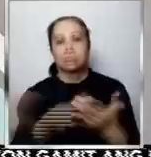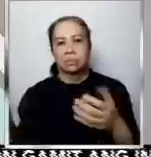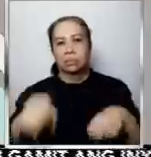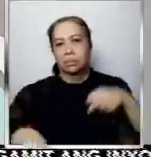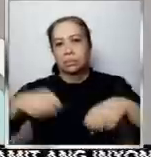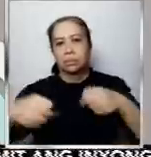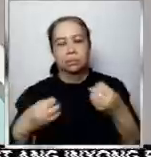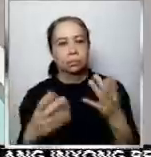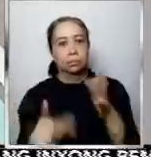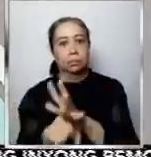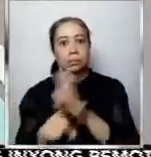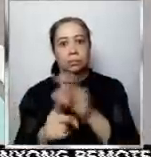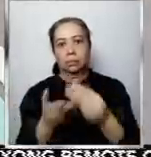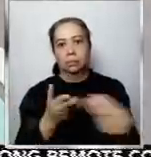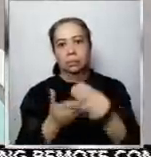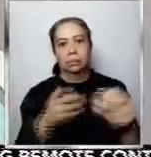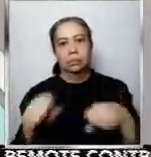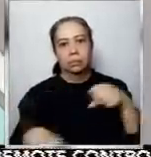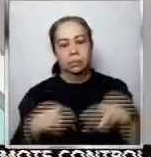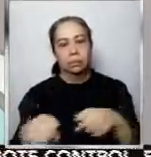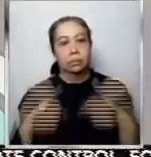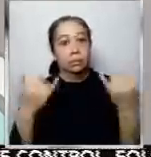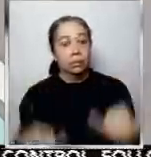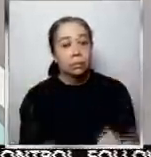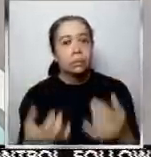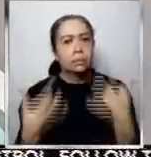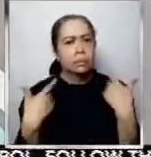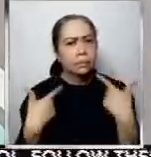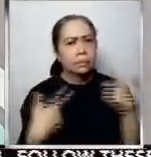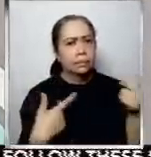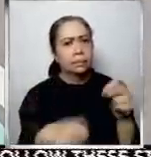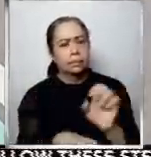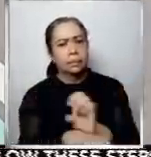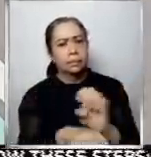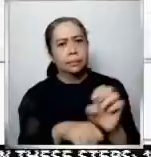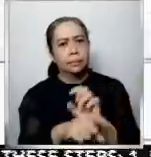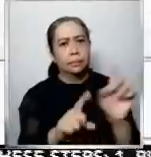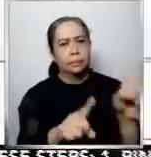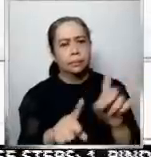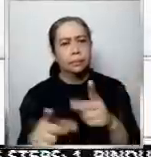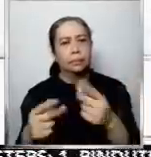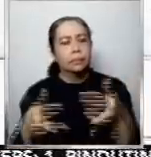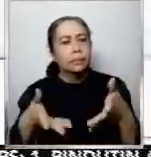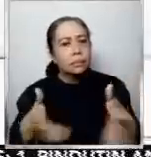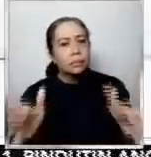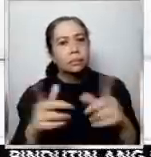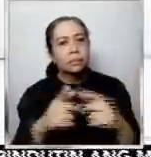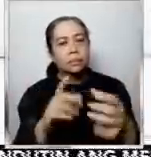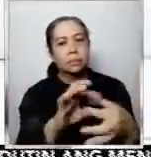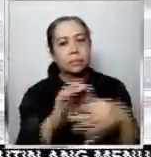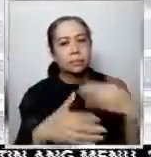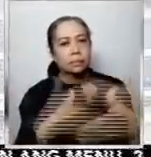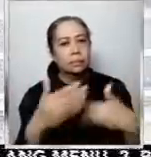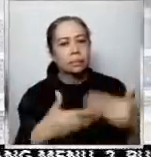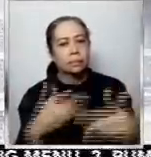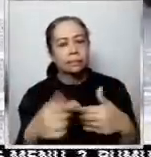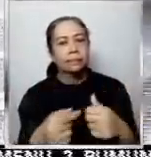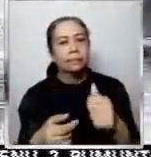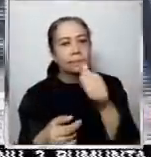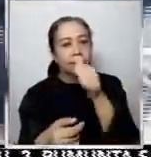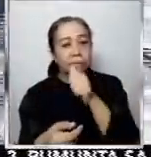bike. Ngayon pa lang, meron ang mga empleyado ng mga industriyang pinapayagang mag-operate na napipilitang maglakad o di